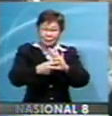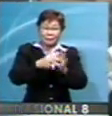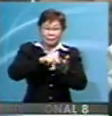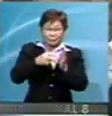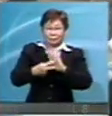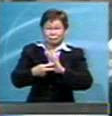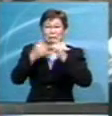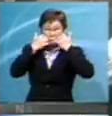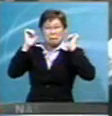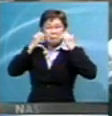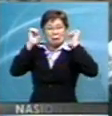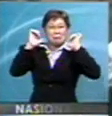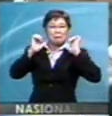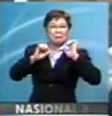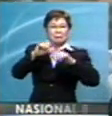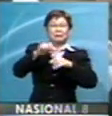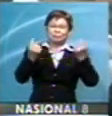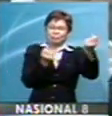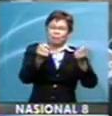meility of